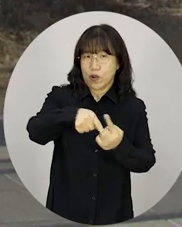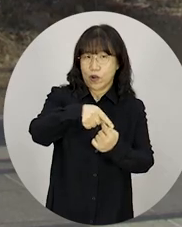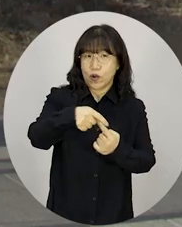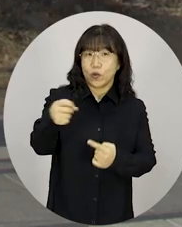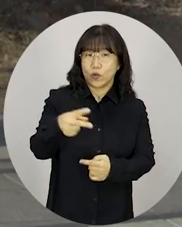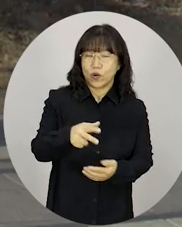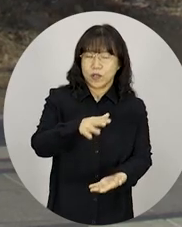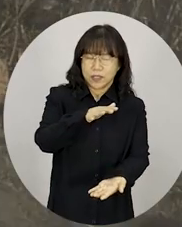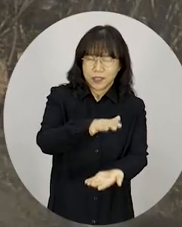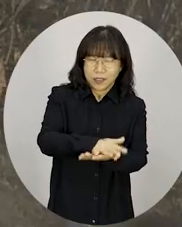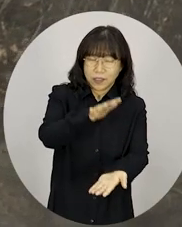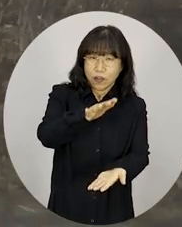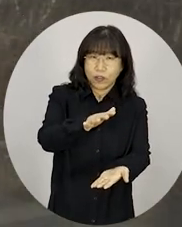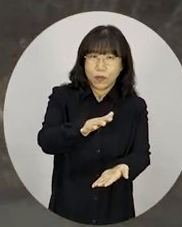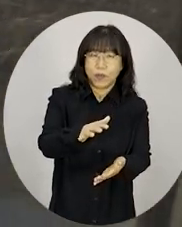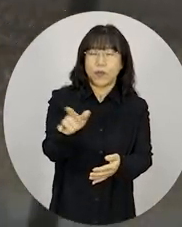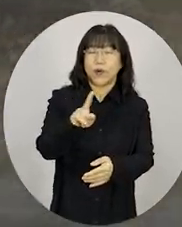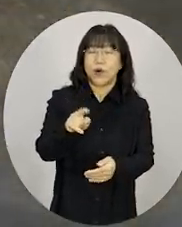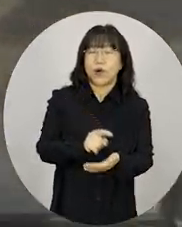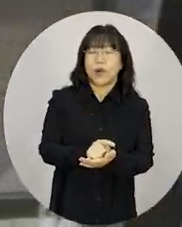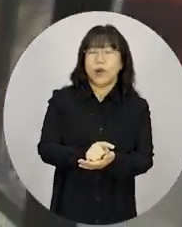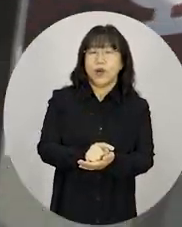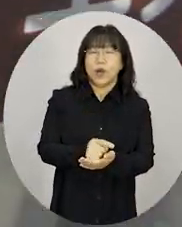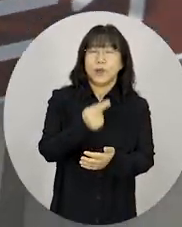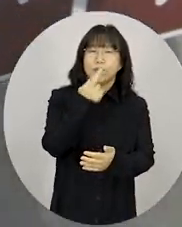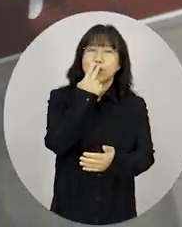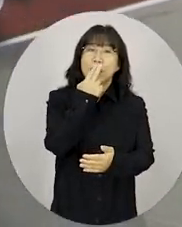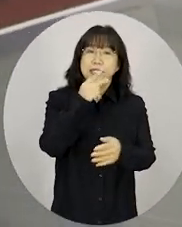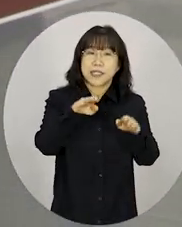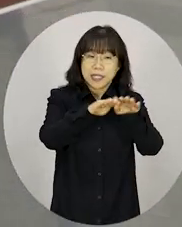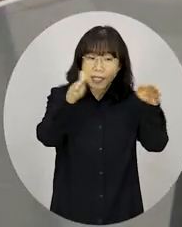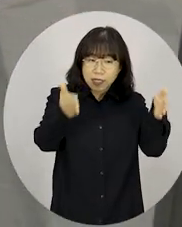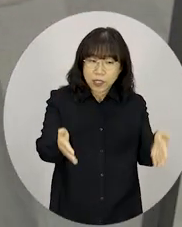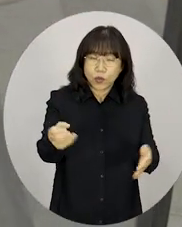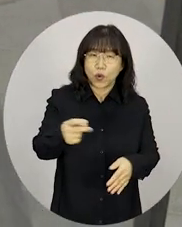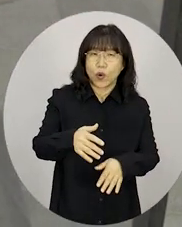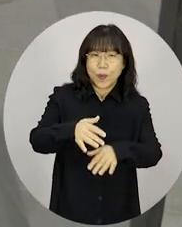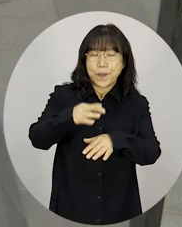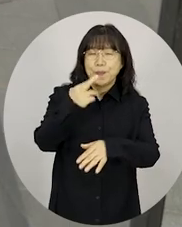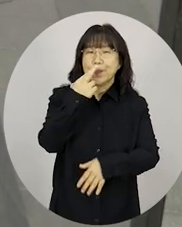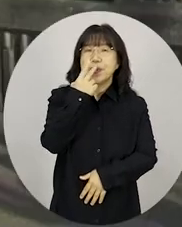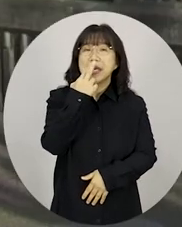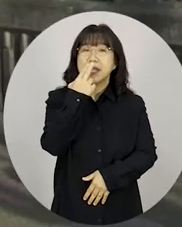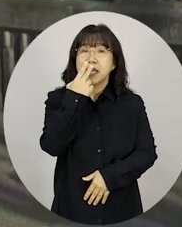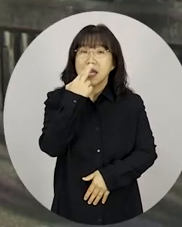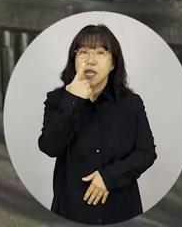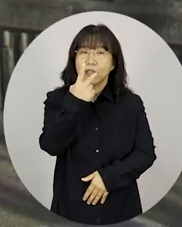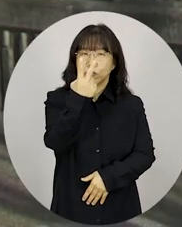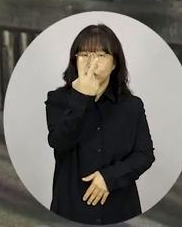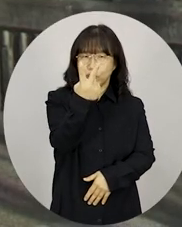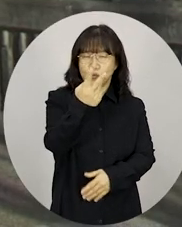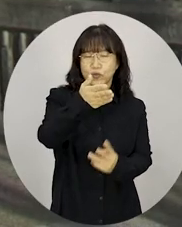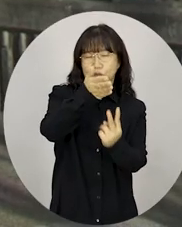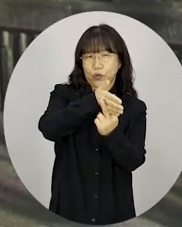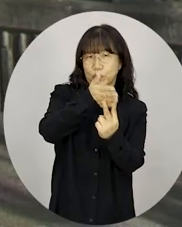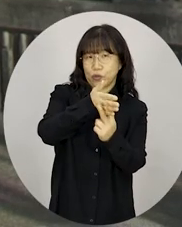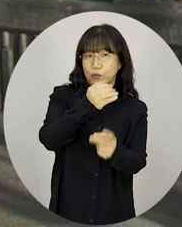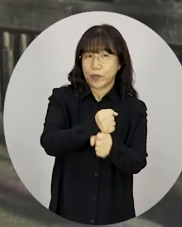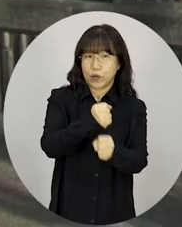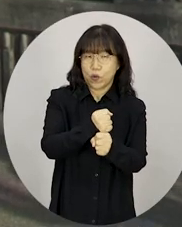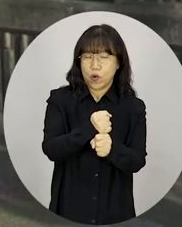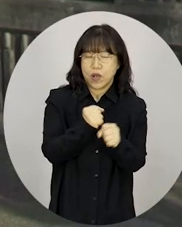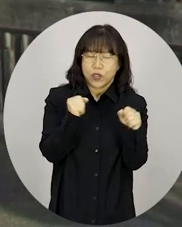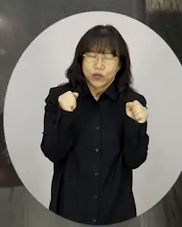나눔 쉼터는 열 효율이 뛰어난 재질로 만든 플라스틱형과 조립식 텐트 방식의 비닐형 두 가지로